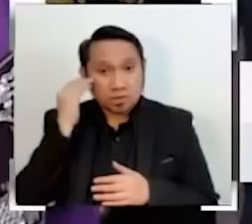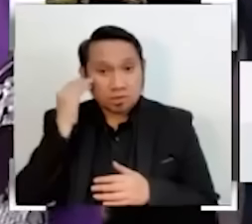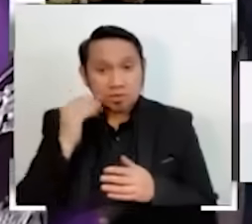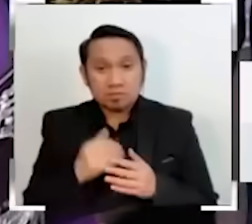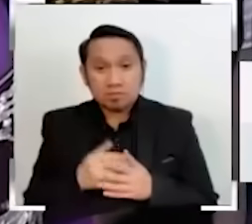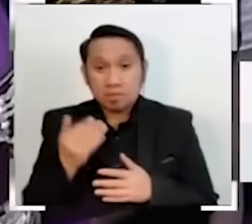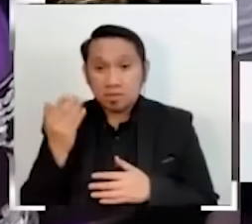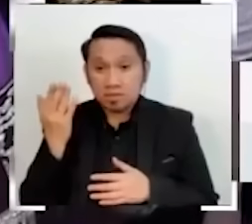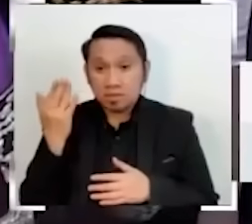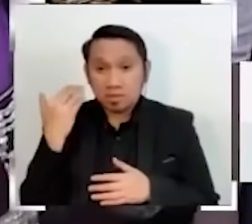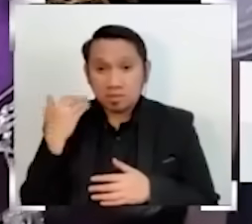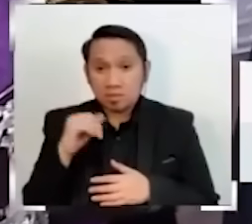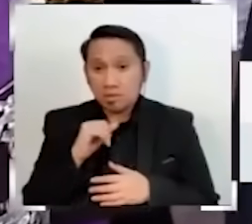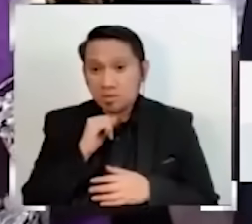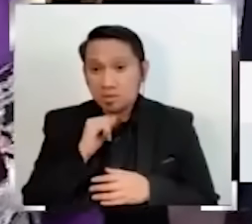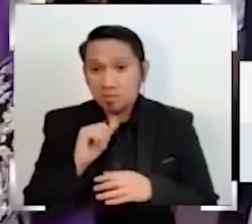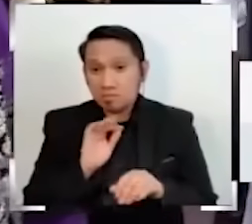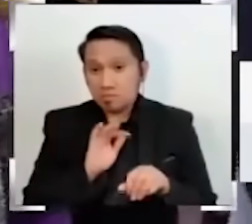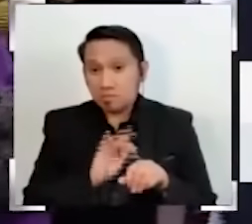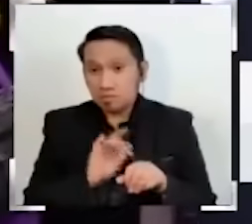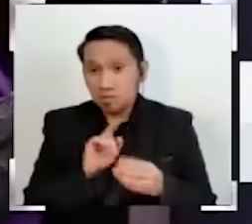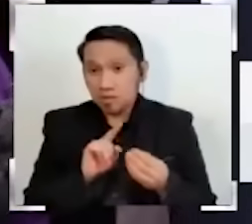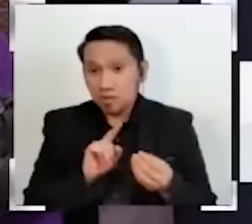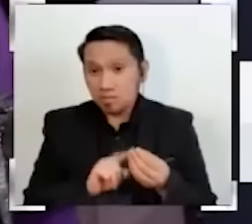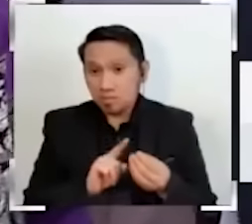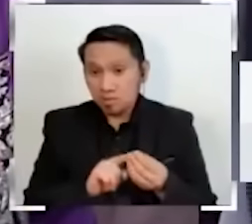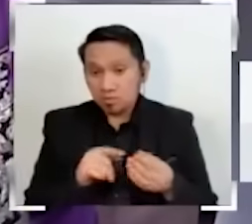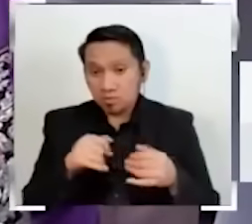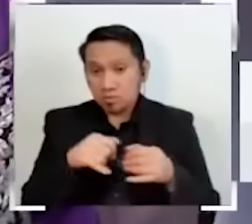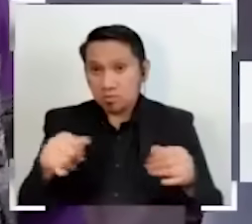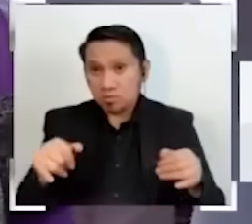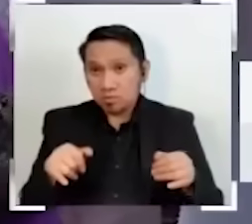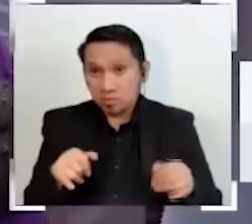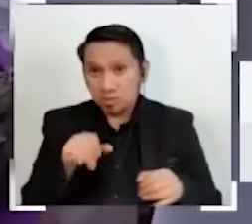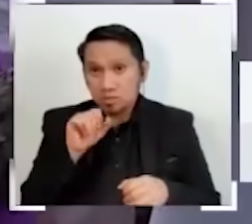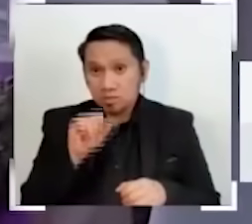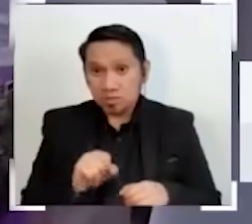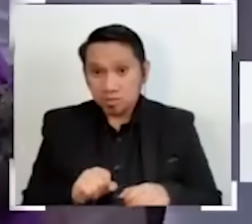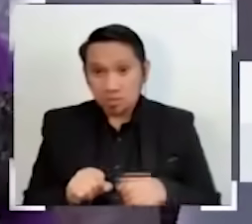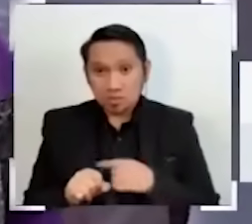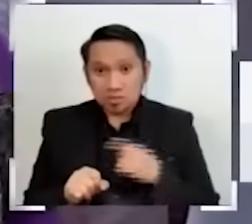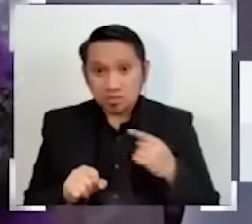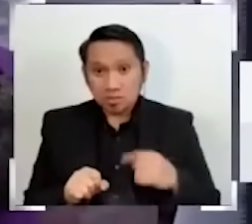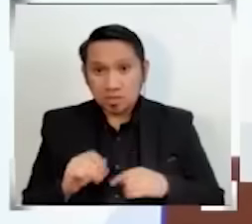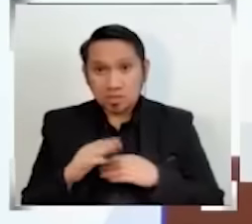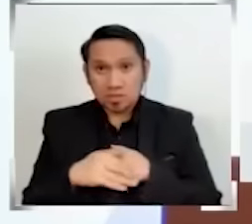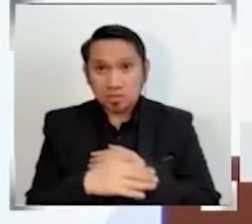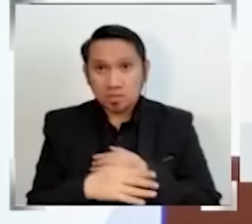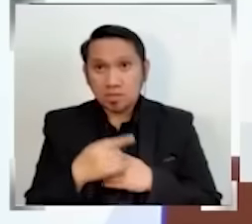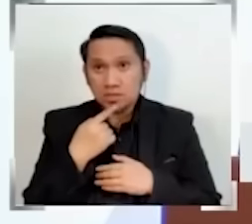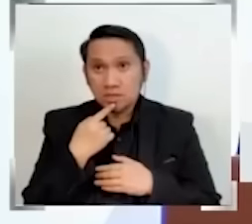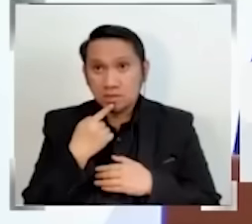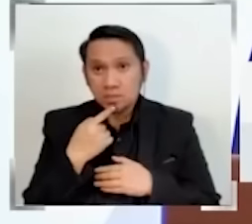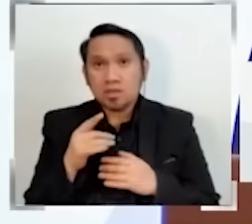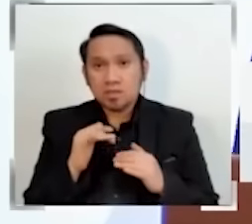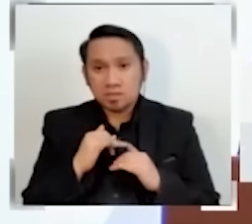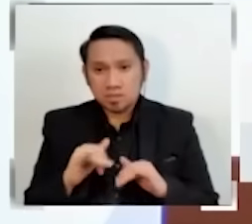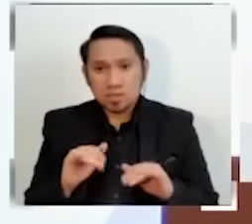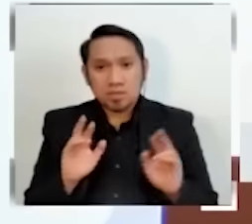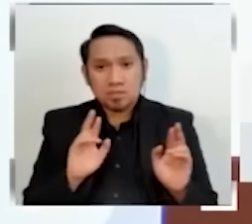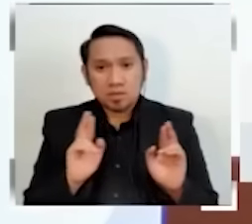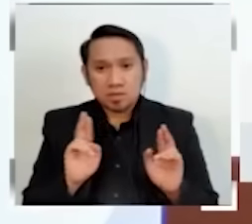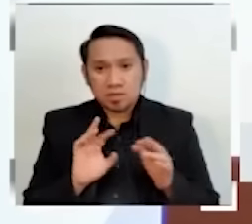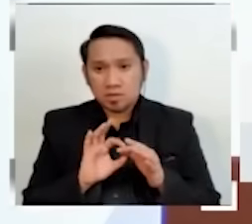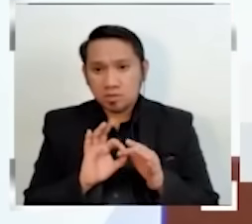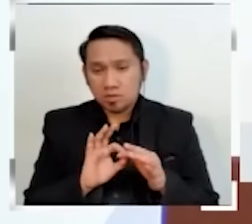ay hindi nakikialam sa usapin ng teritoryo sa South China Sea, muling sinabi na handa ring makiisa para mapalakas